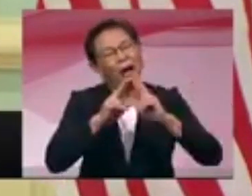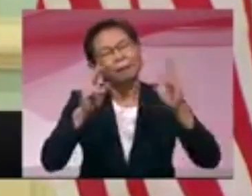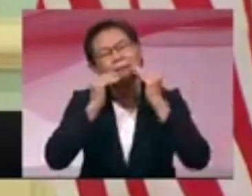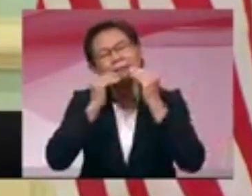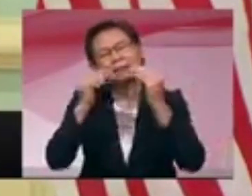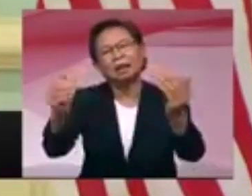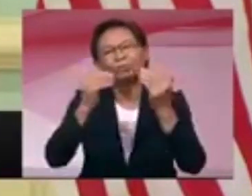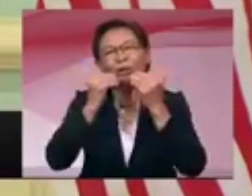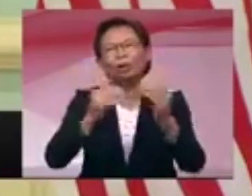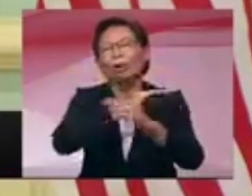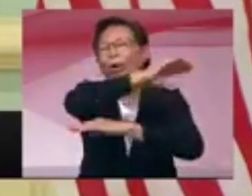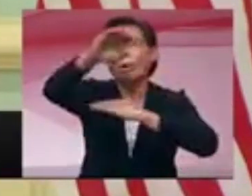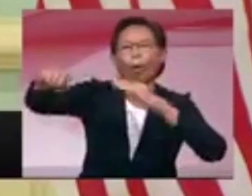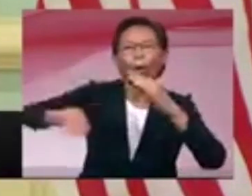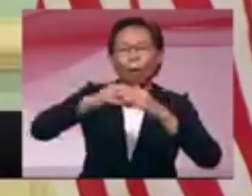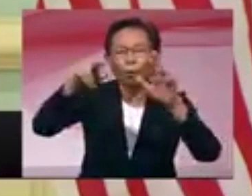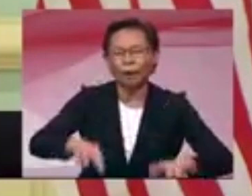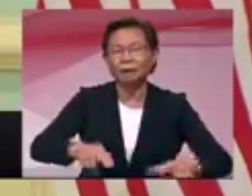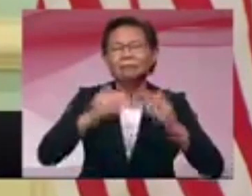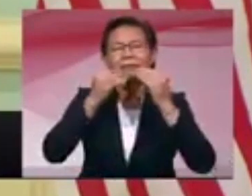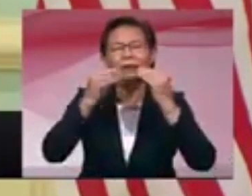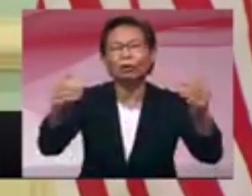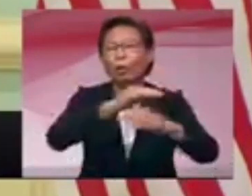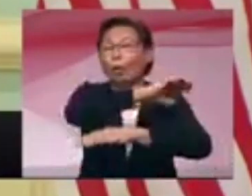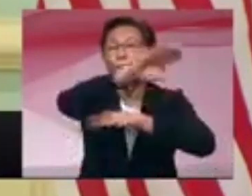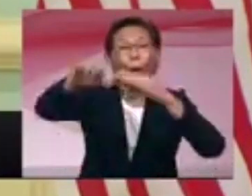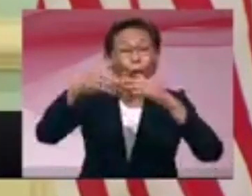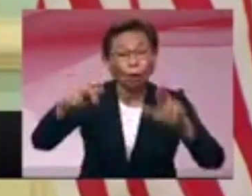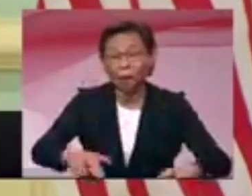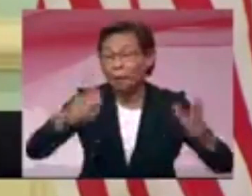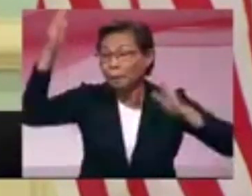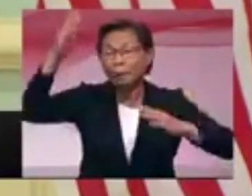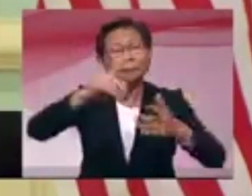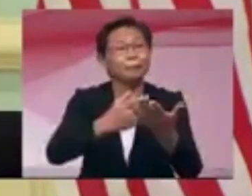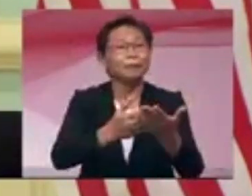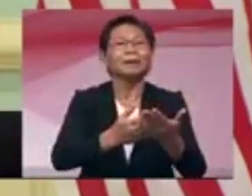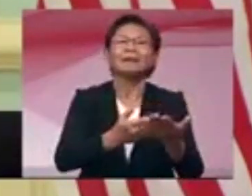kasih kepada seluruh rakyat Malaysia, tanpa mengira agama,